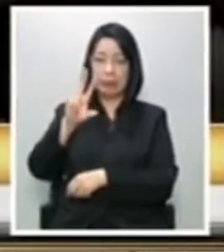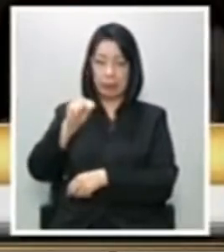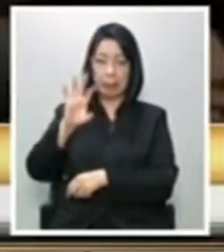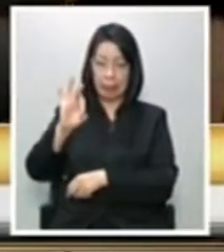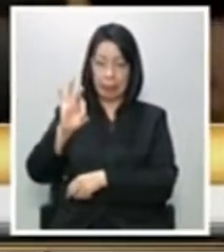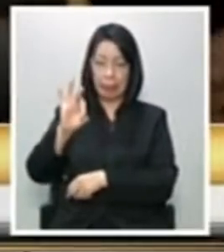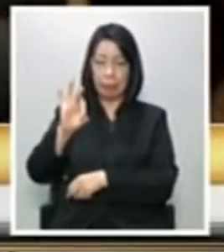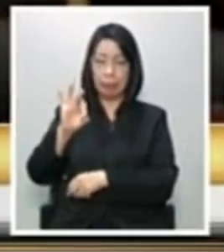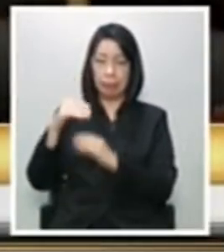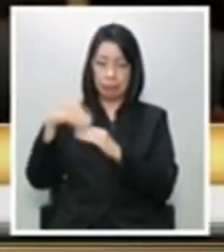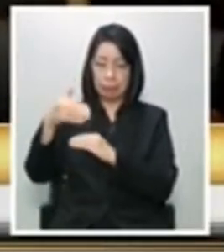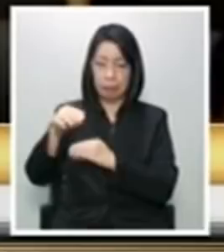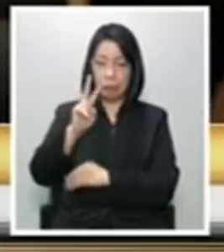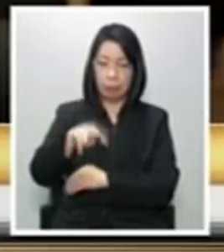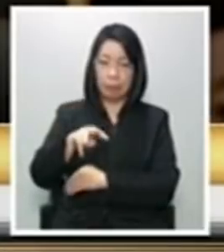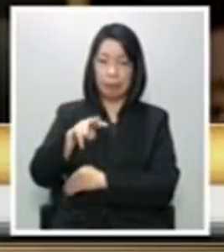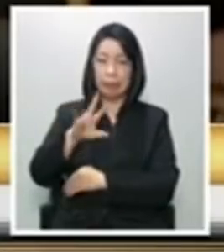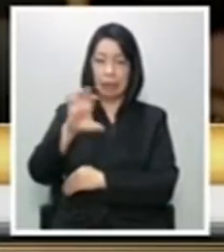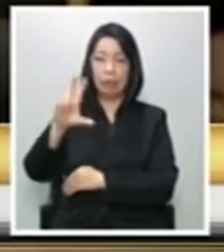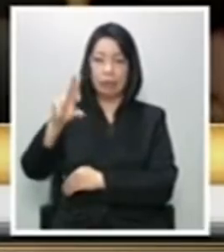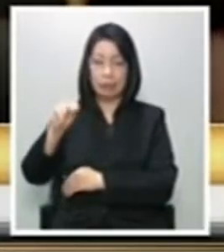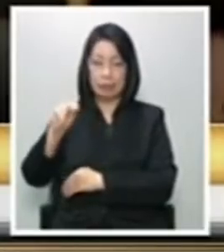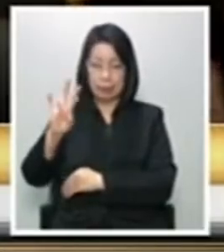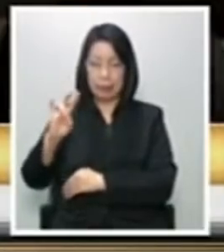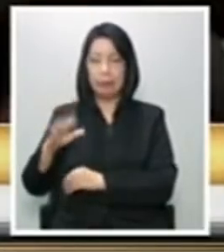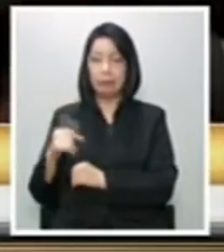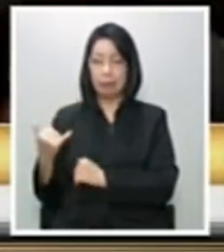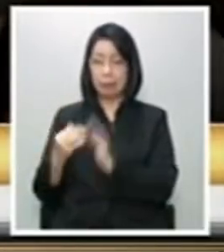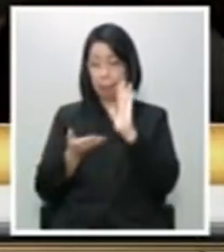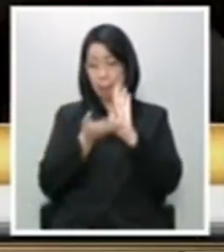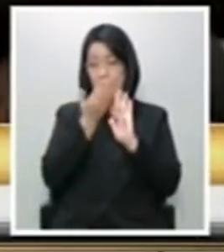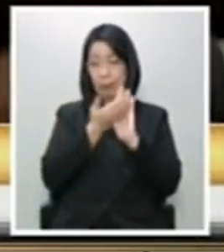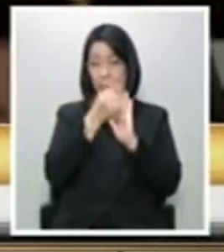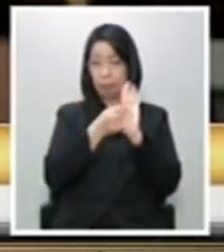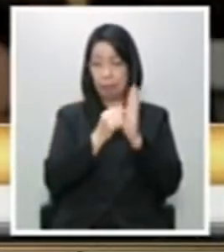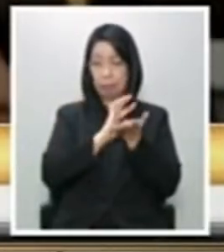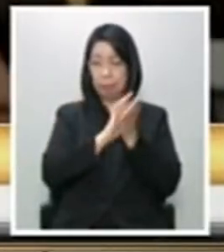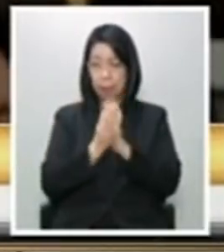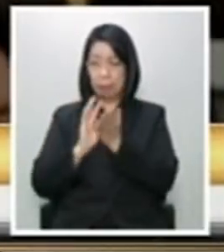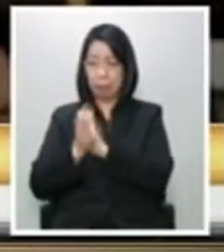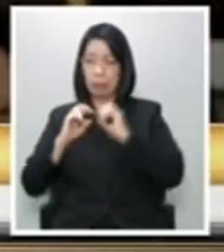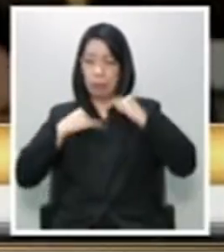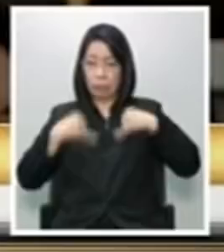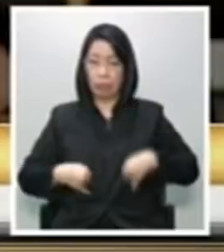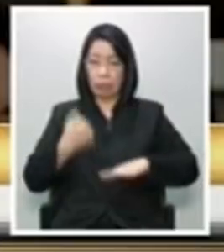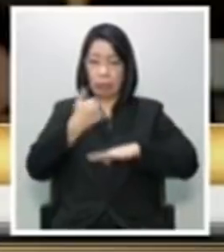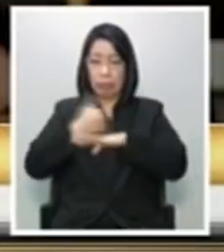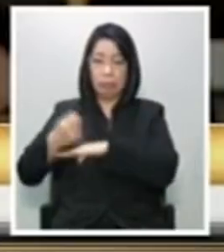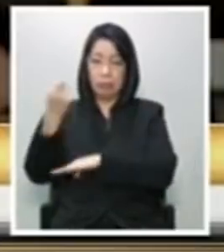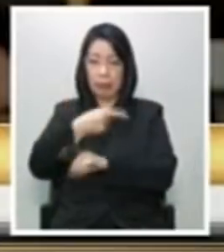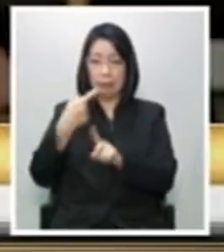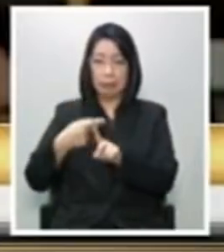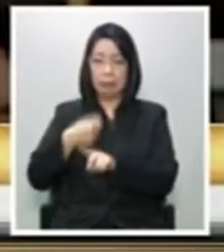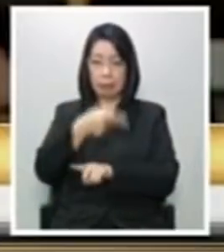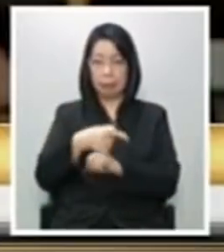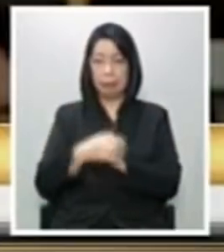2507ป่าไม้ในภาคเหนือผ่านการสัมปทานมา2ครั้งครับท่านประธานสัมปทานที่มาจากต่างประเท